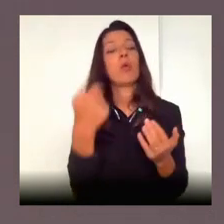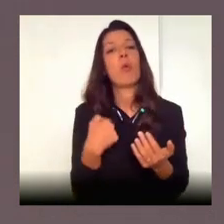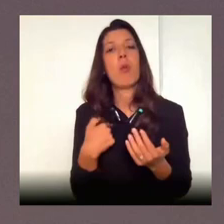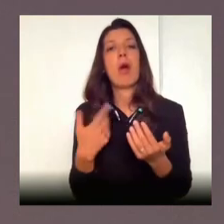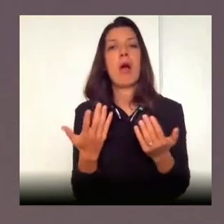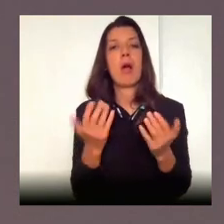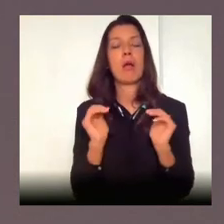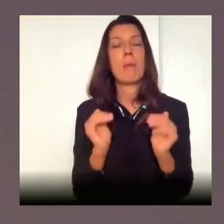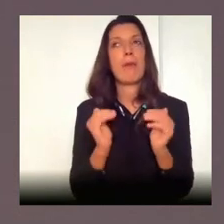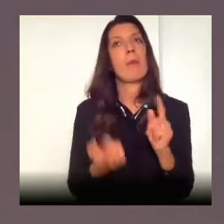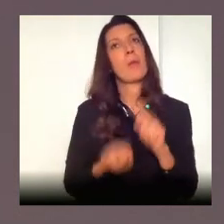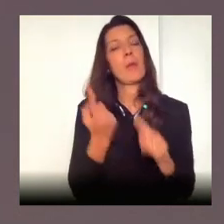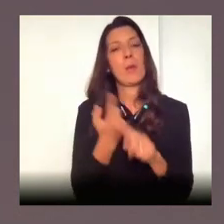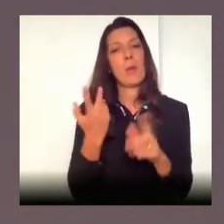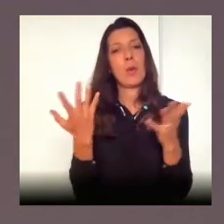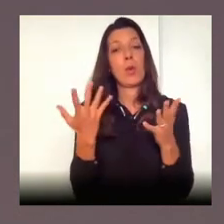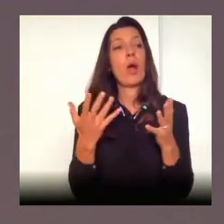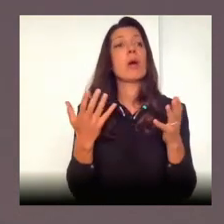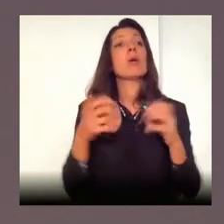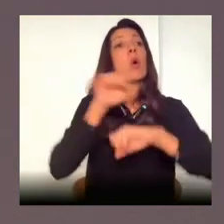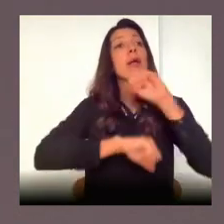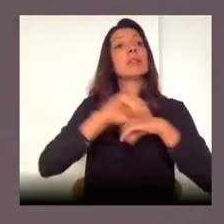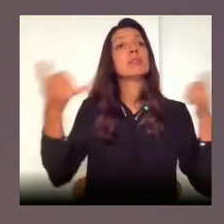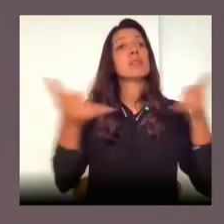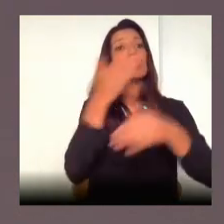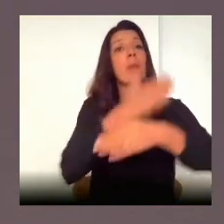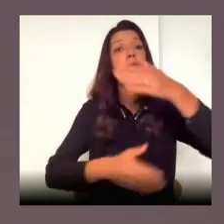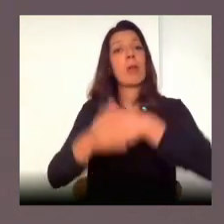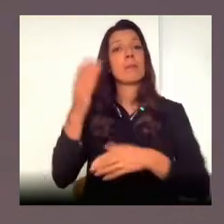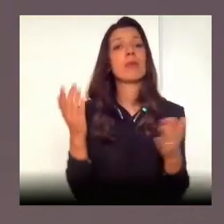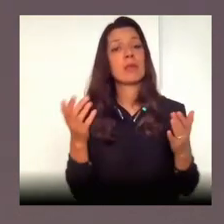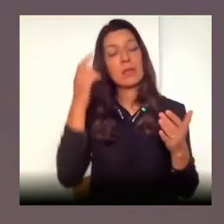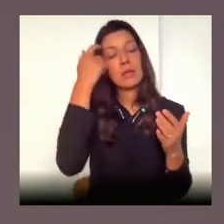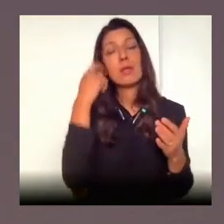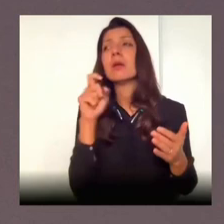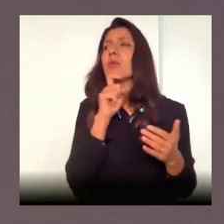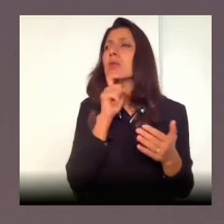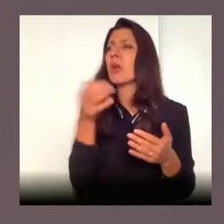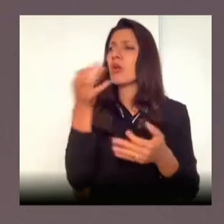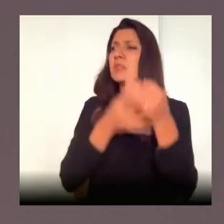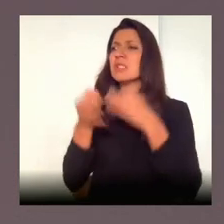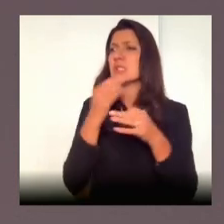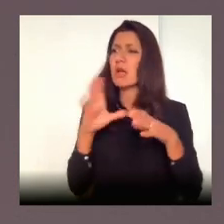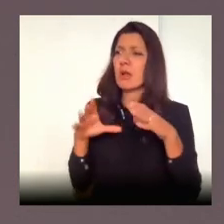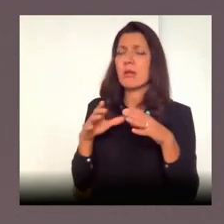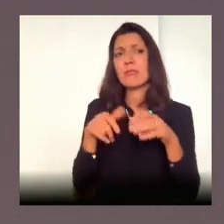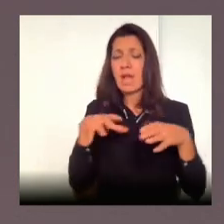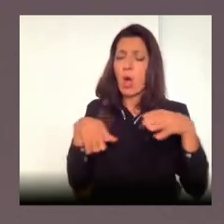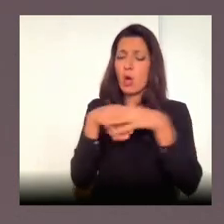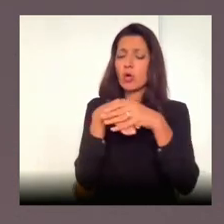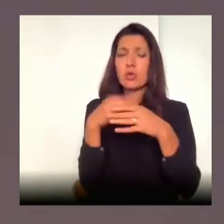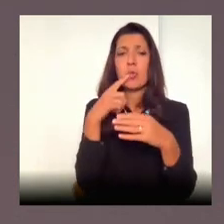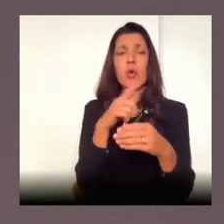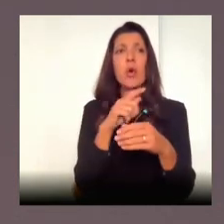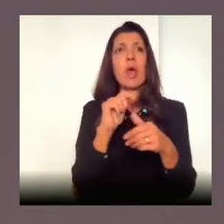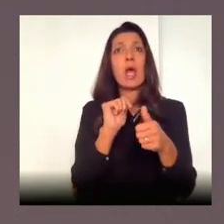levier important que sont les Jeux paralympiques. Et vous parliez tout à l'heure d'inclusion des sports